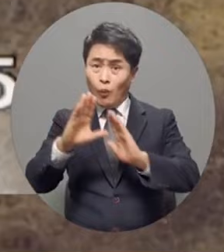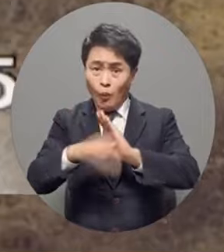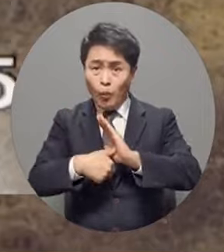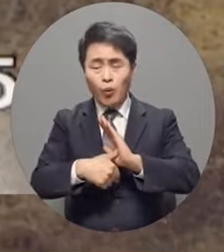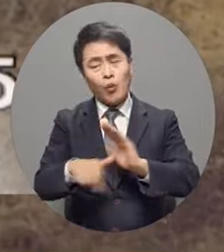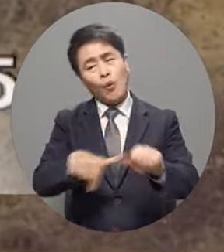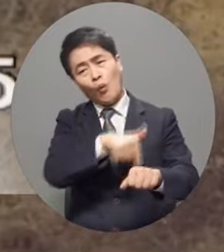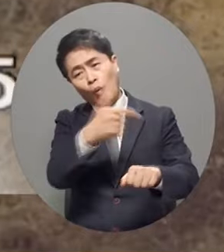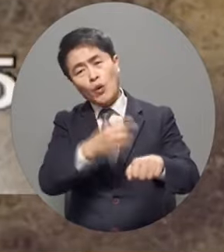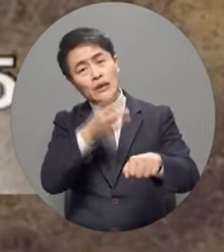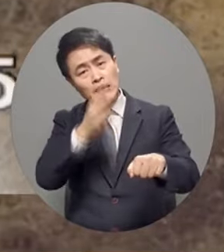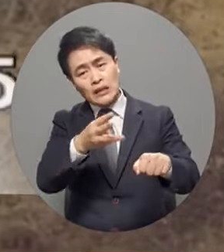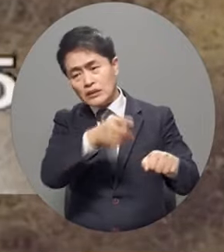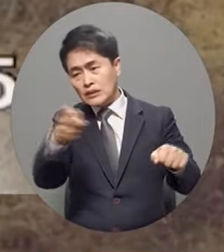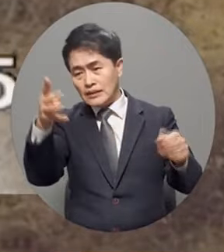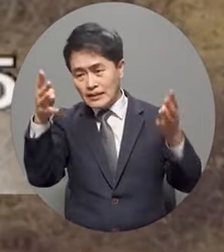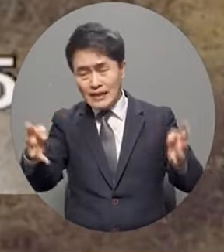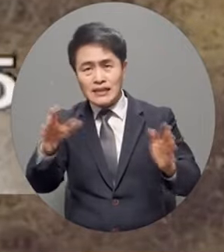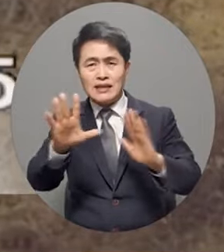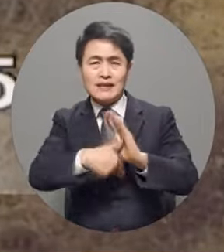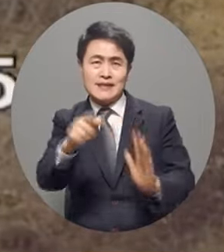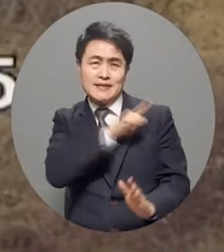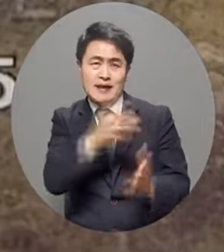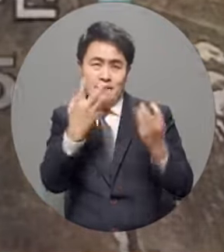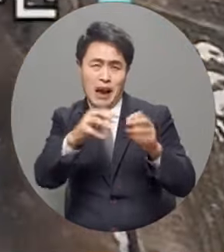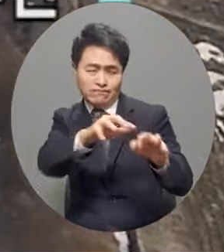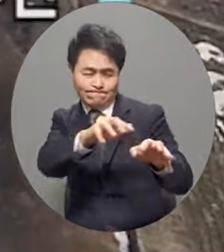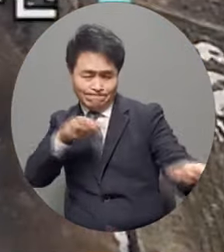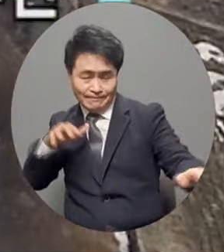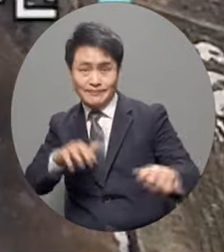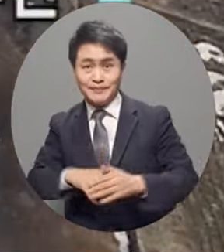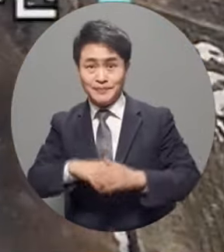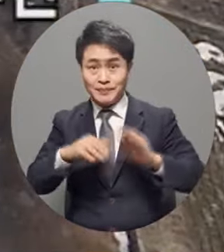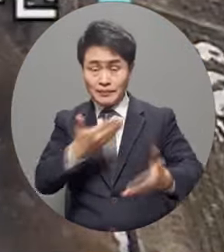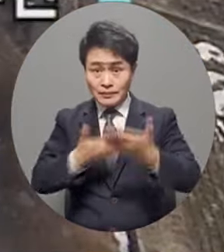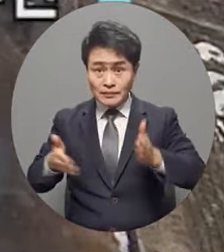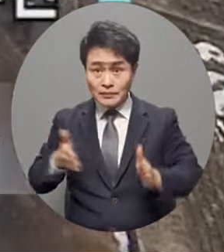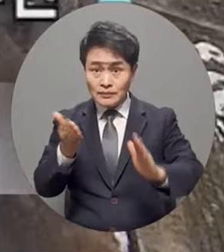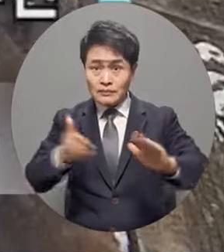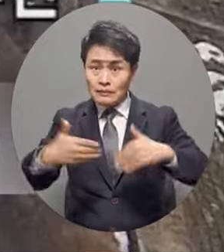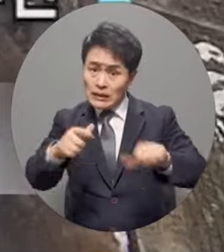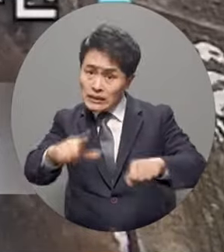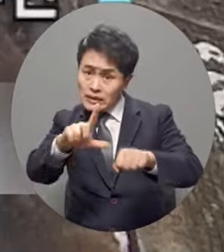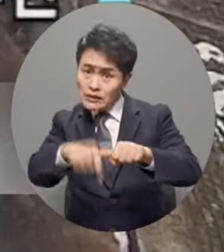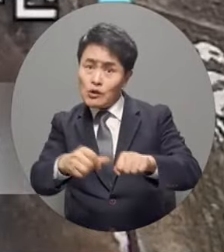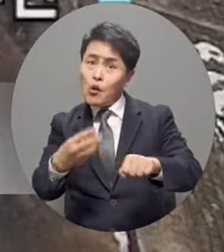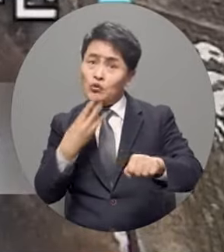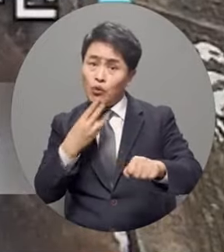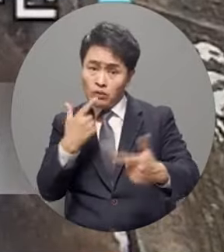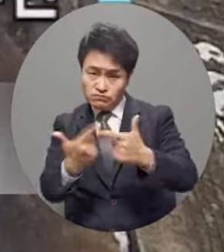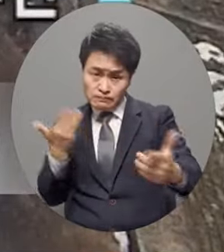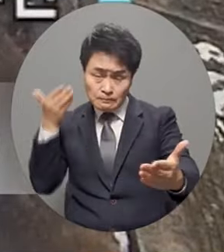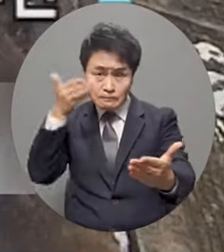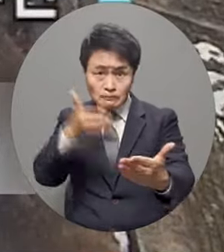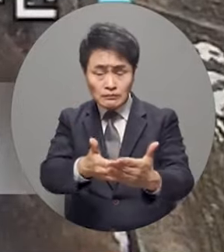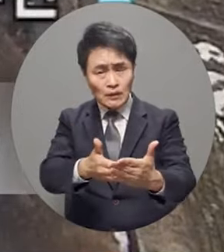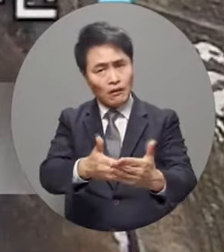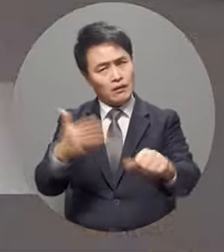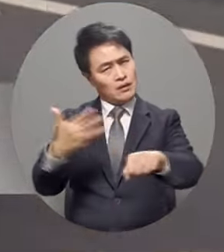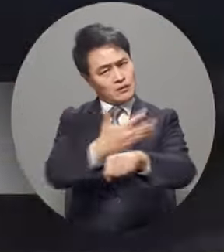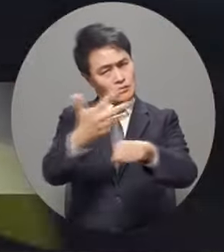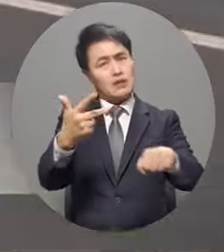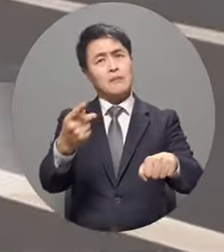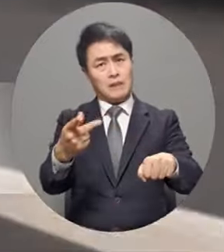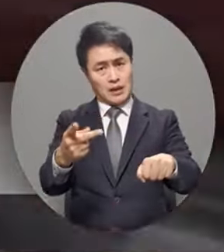오후 3시에서 4시 사이에 정체가 가장 심했습니다. 도로공사는 이 시간대 서울에서 부산까지는 최대 8시간